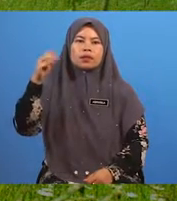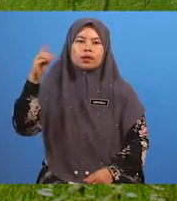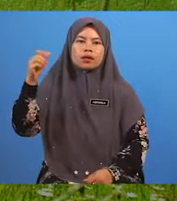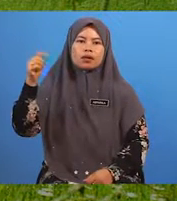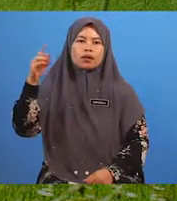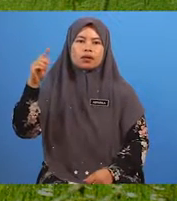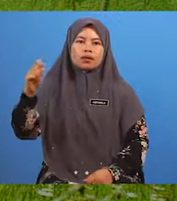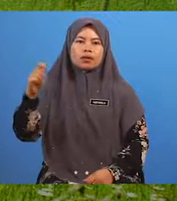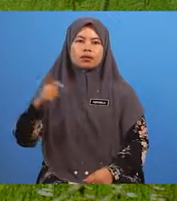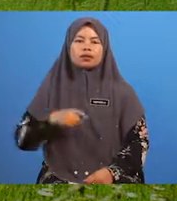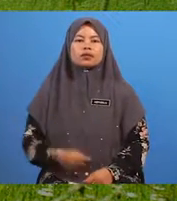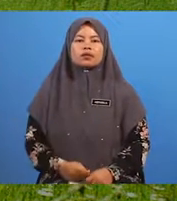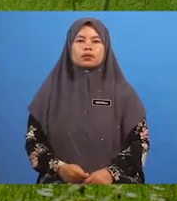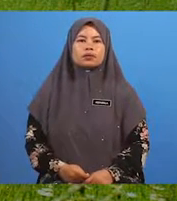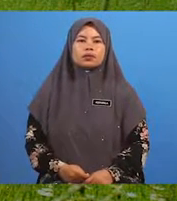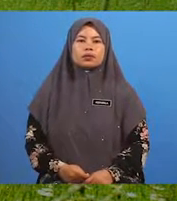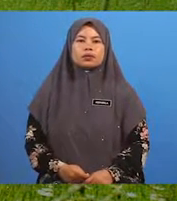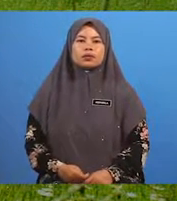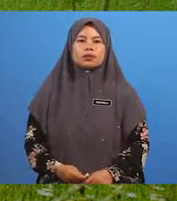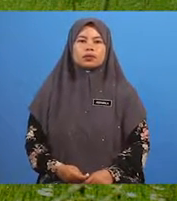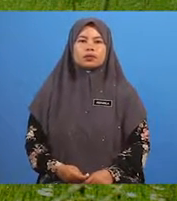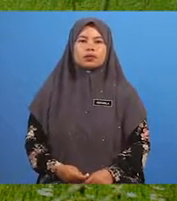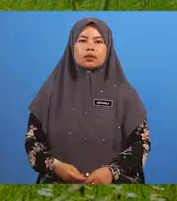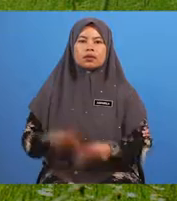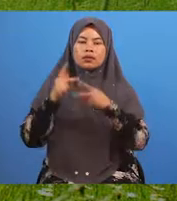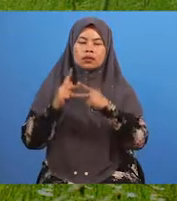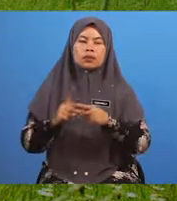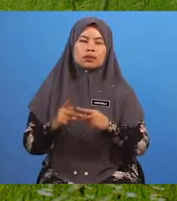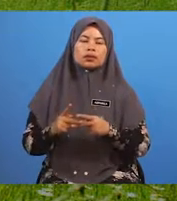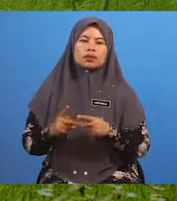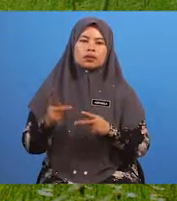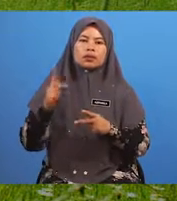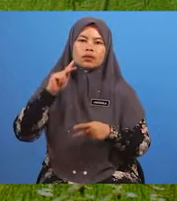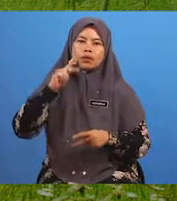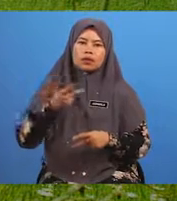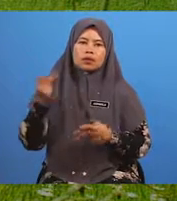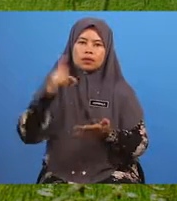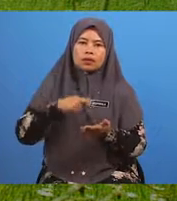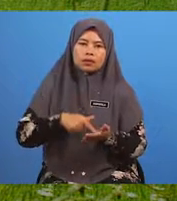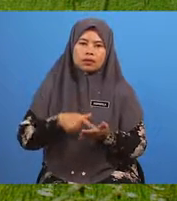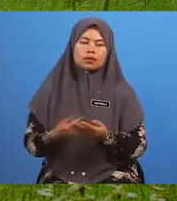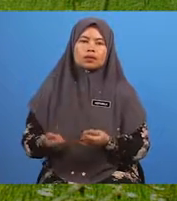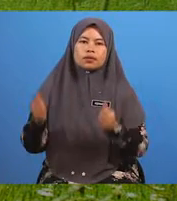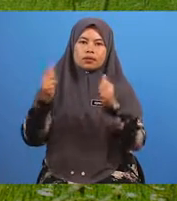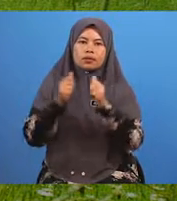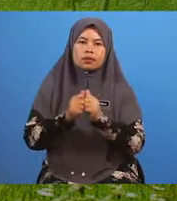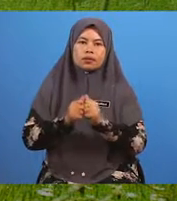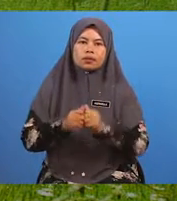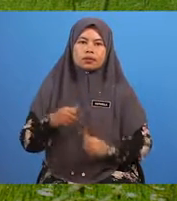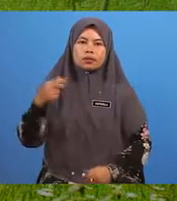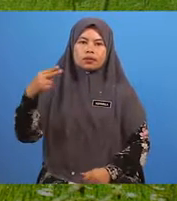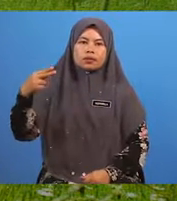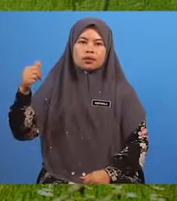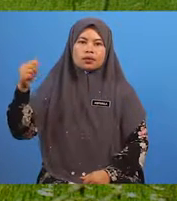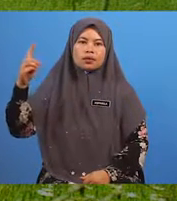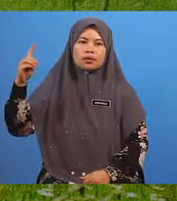Pengharaman ini dikuatkan lagi dengan dua buah hadis Rasulullah sallallahu alaihi wasallam. Hadis pertama diriwayatkan oleh